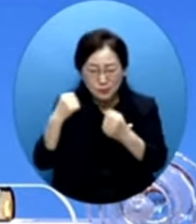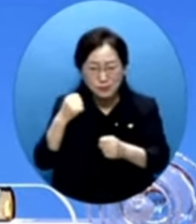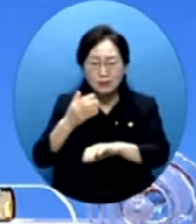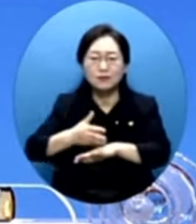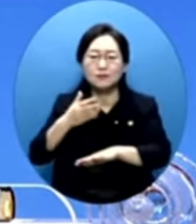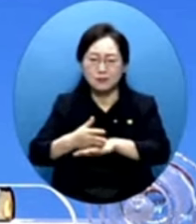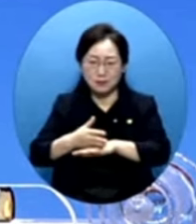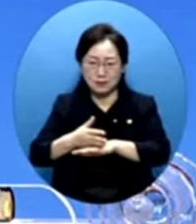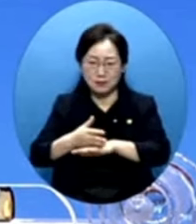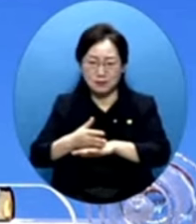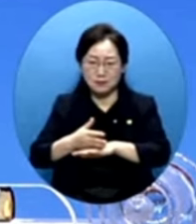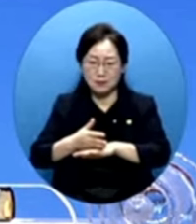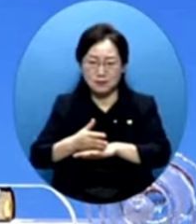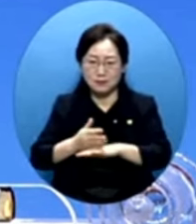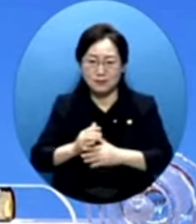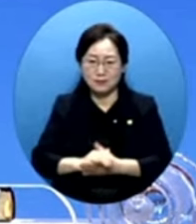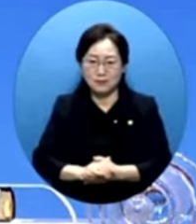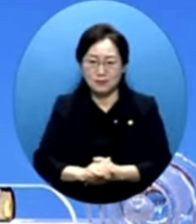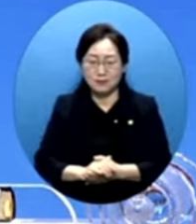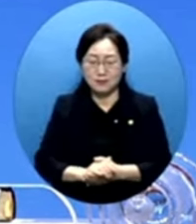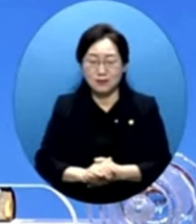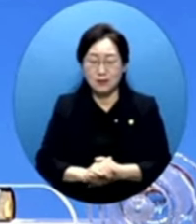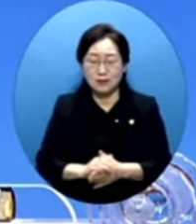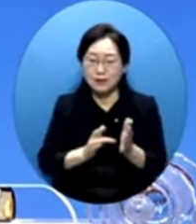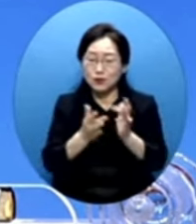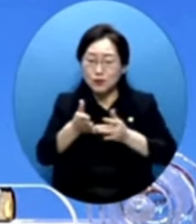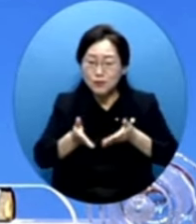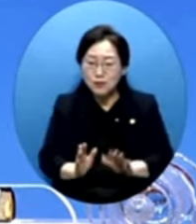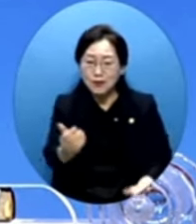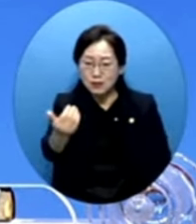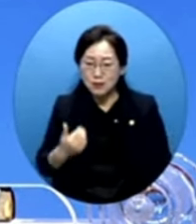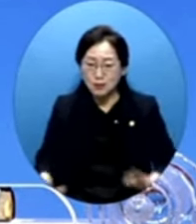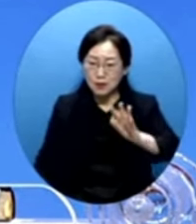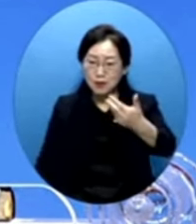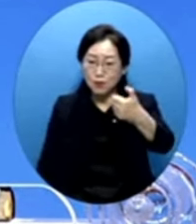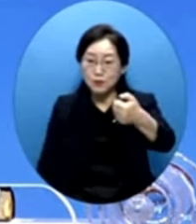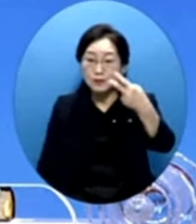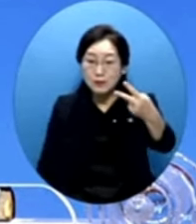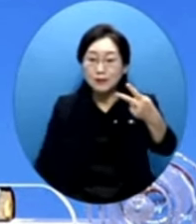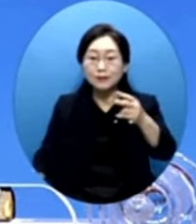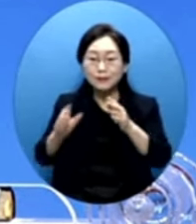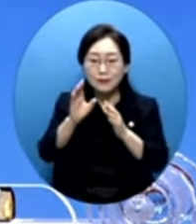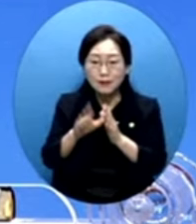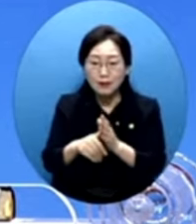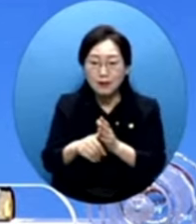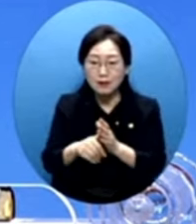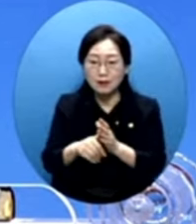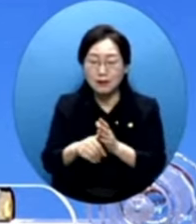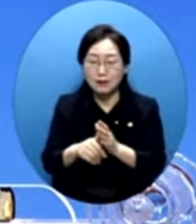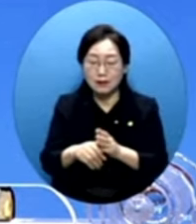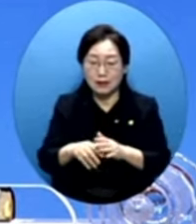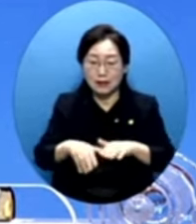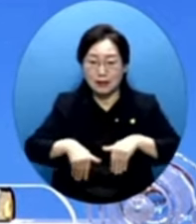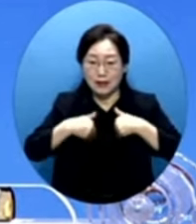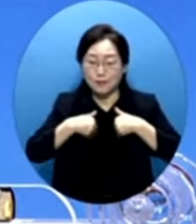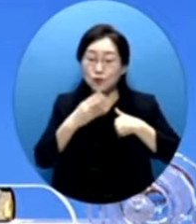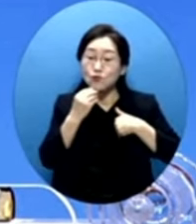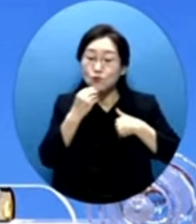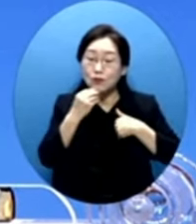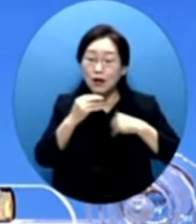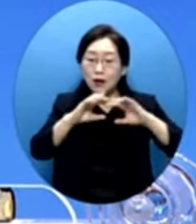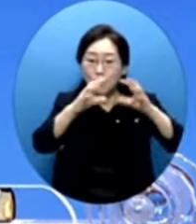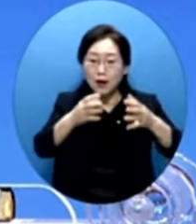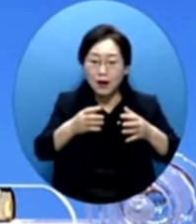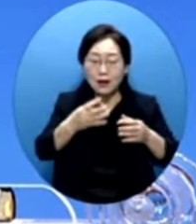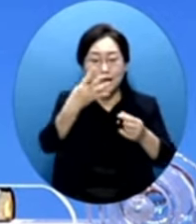감사인 것입니다 아멘 주전 852에 남 유다 왕국의 제 사대